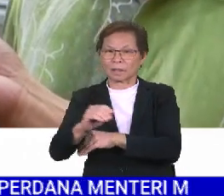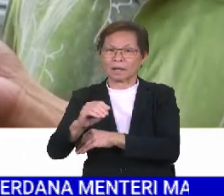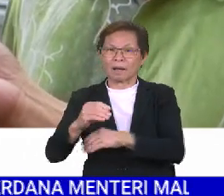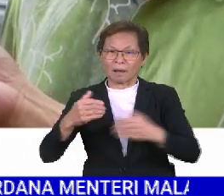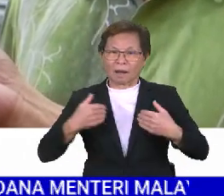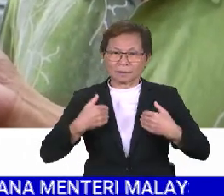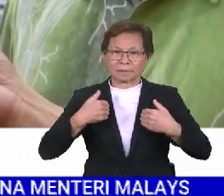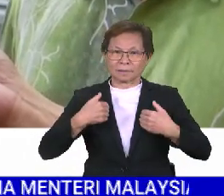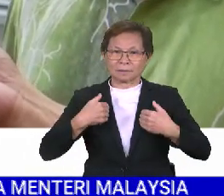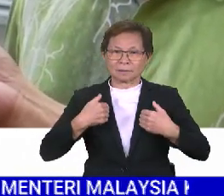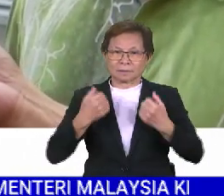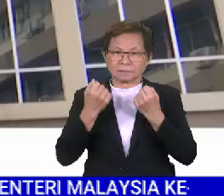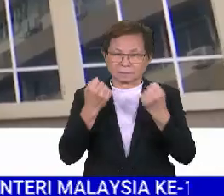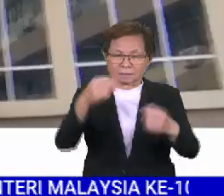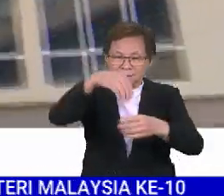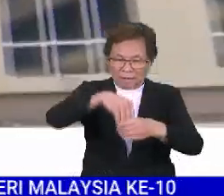berada di dalam kereta.